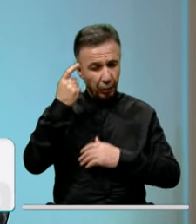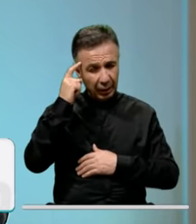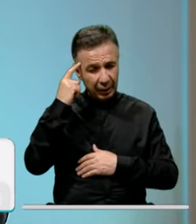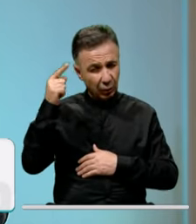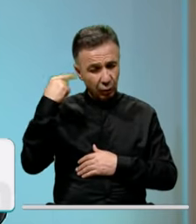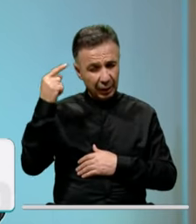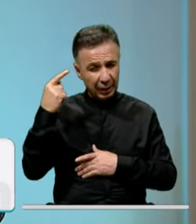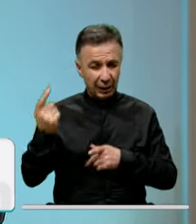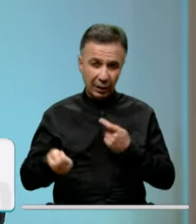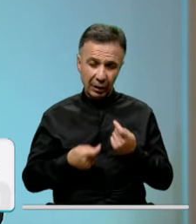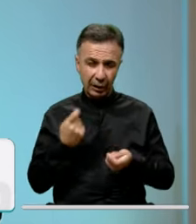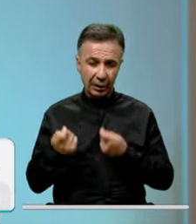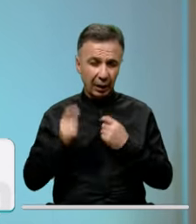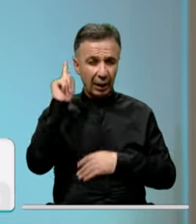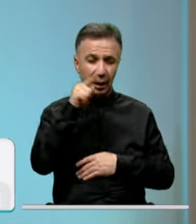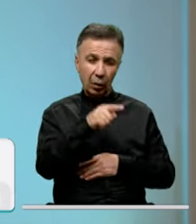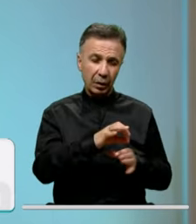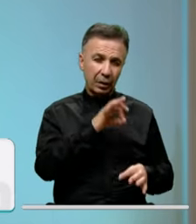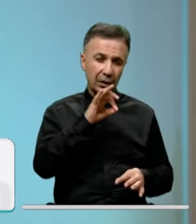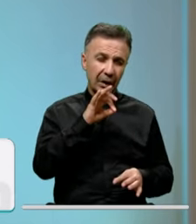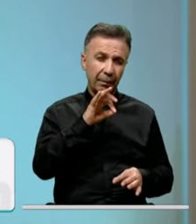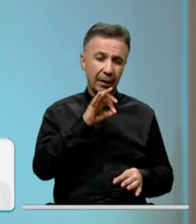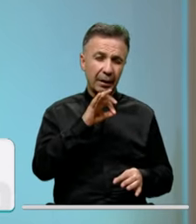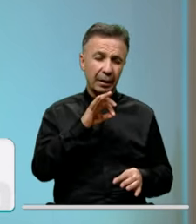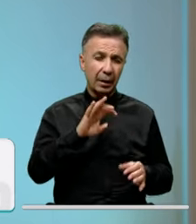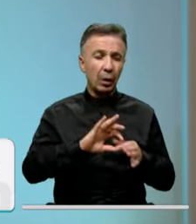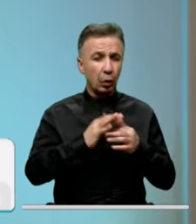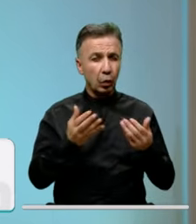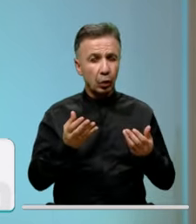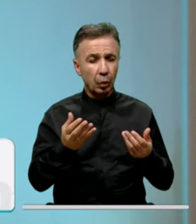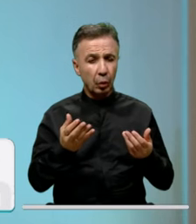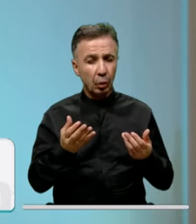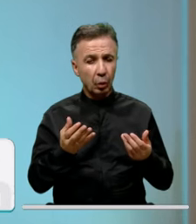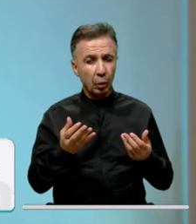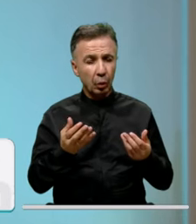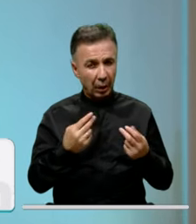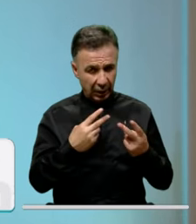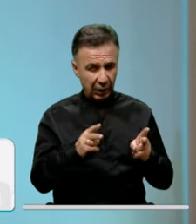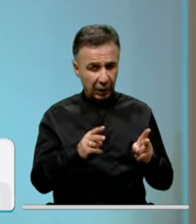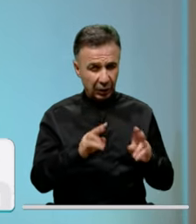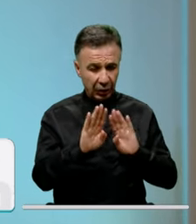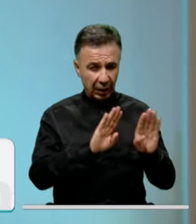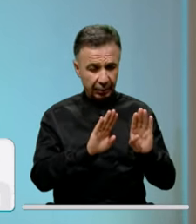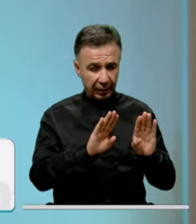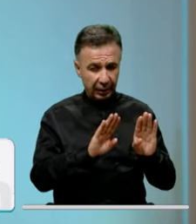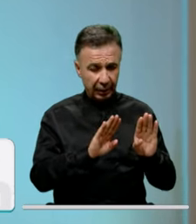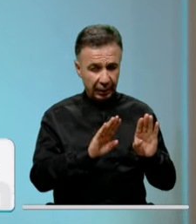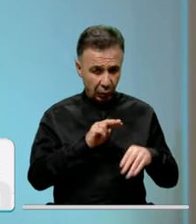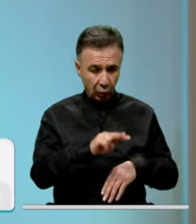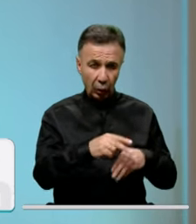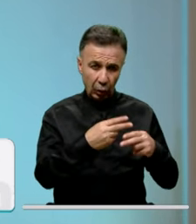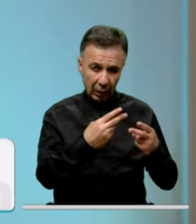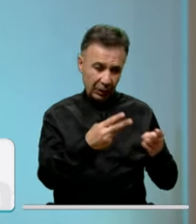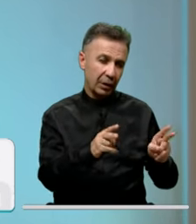hareket ederse Allah ona bir çıkış kapısı gösterecek. Hocam bu ayetleri niye okudunuz? Şunun